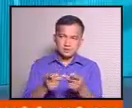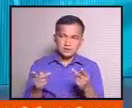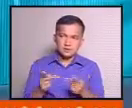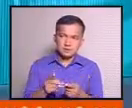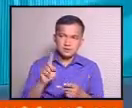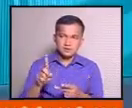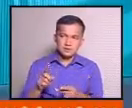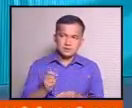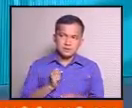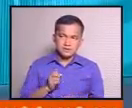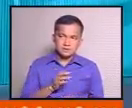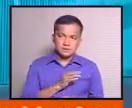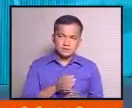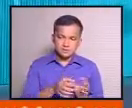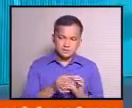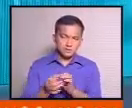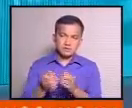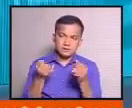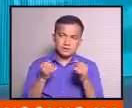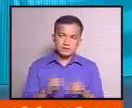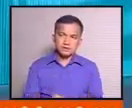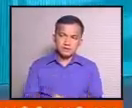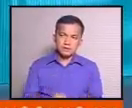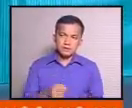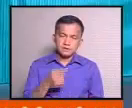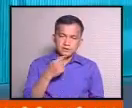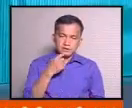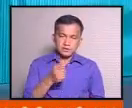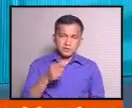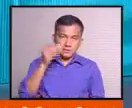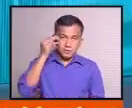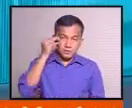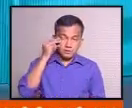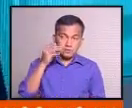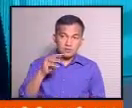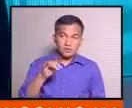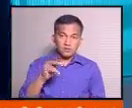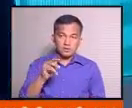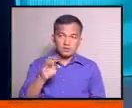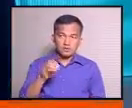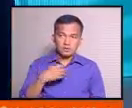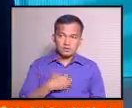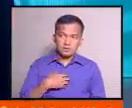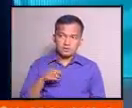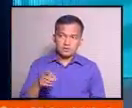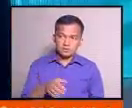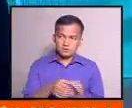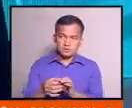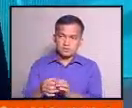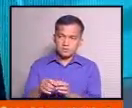lugar at isa pang tauhan kaugnay ng insidente. Tiniyak ni Moreno na irereklamo